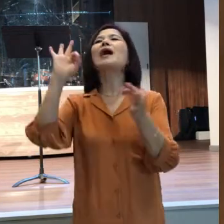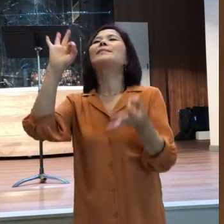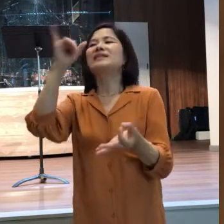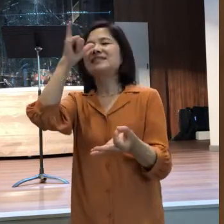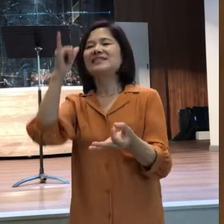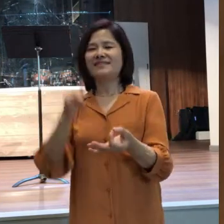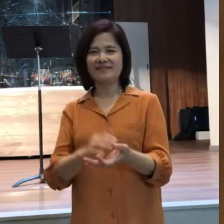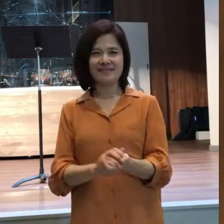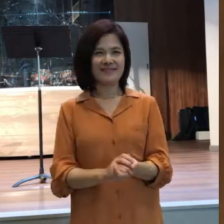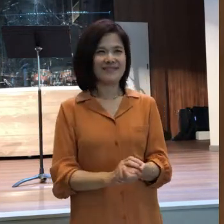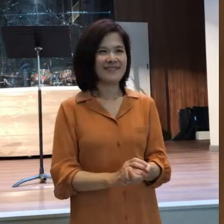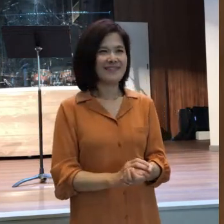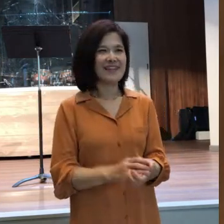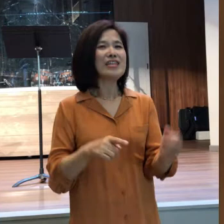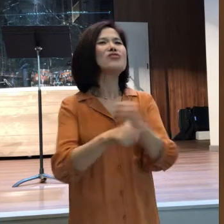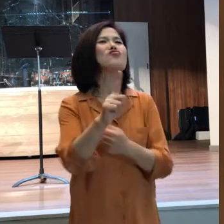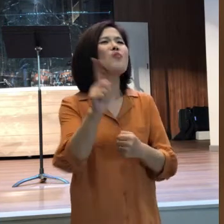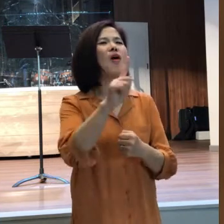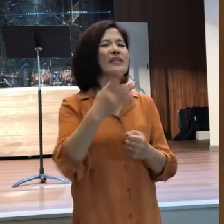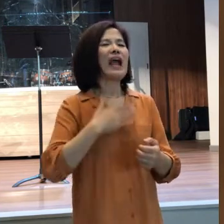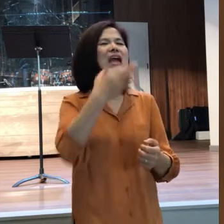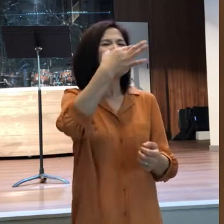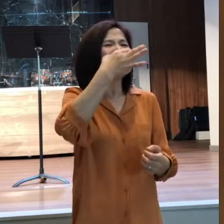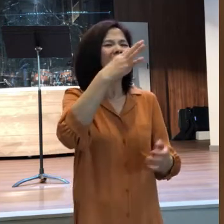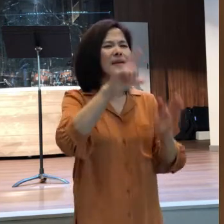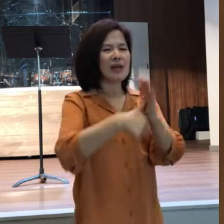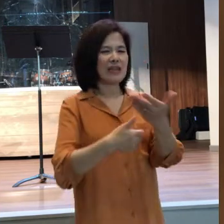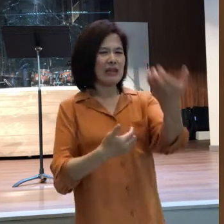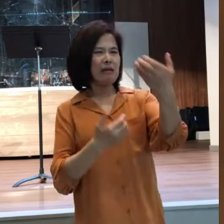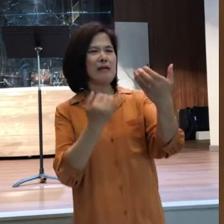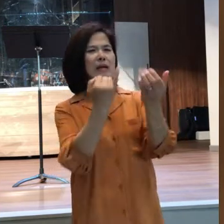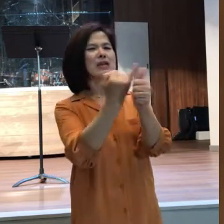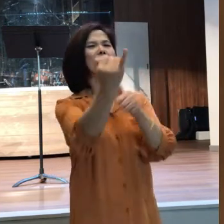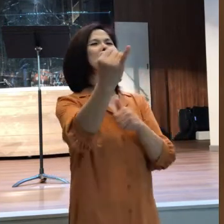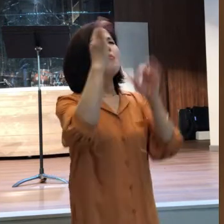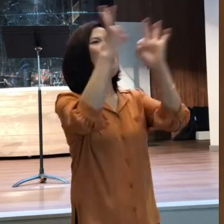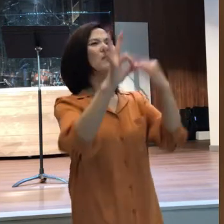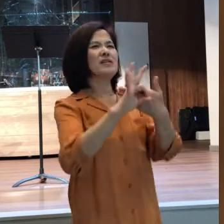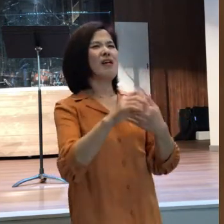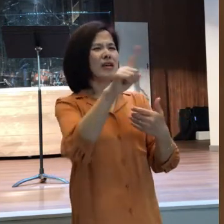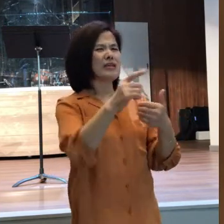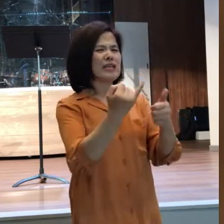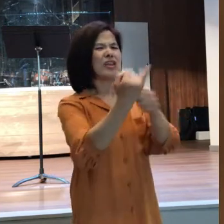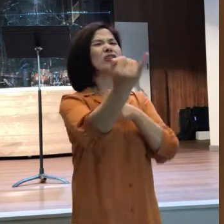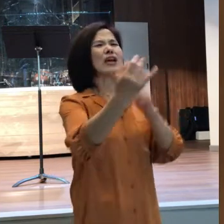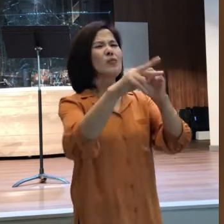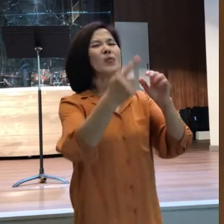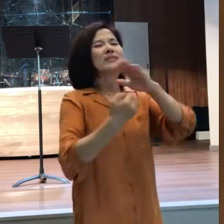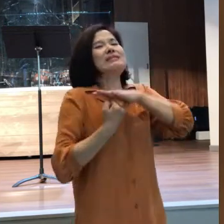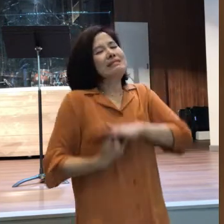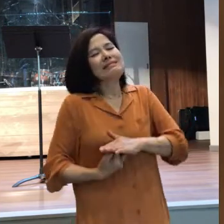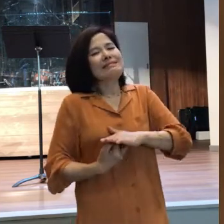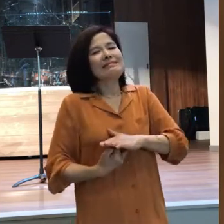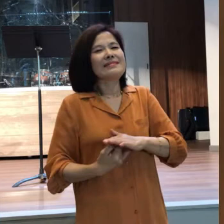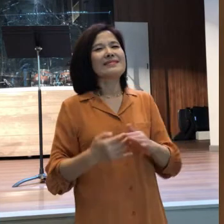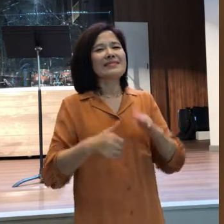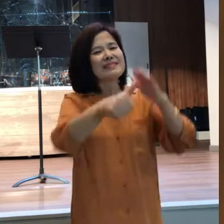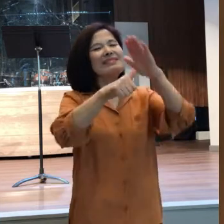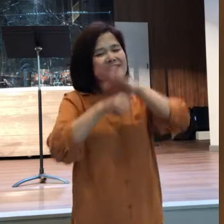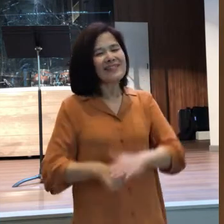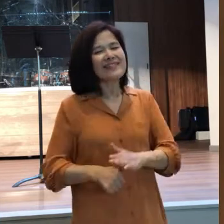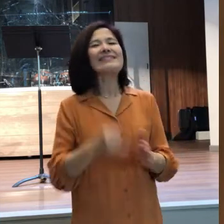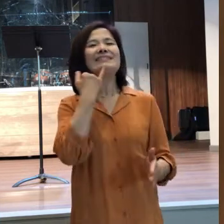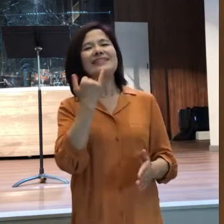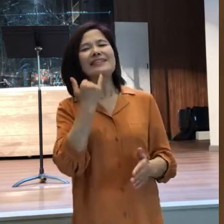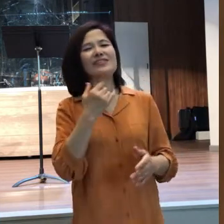있으라고. 내가 힘들 때마다 이 꺼내보면서 이것도 참았는데 이것도